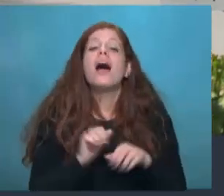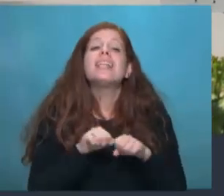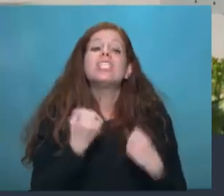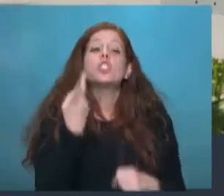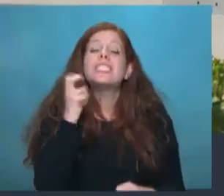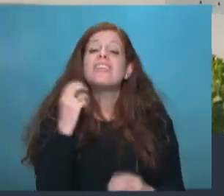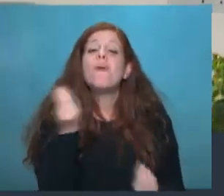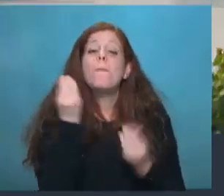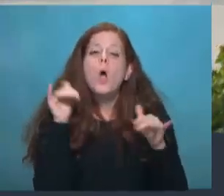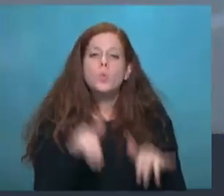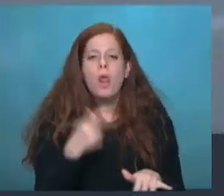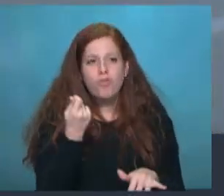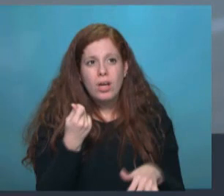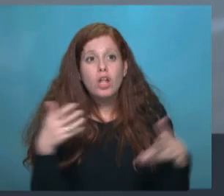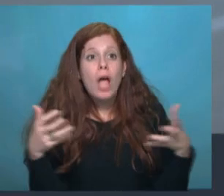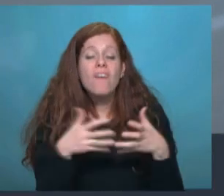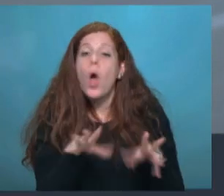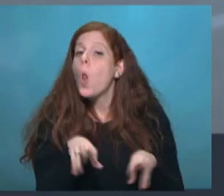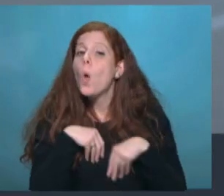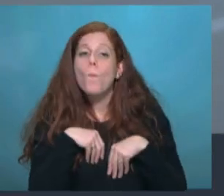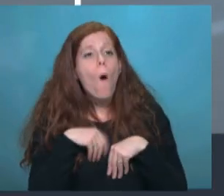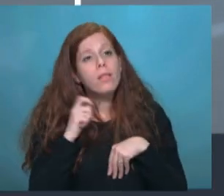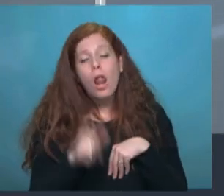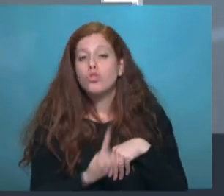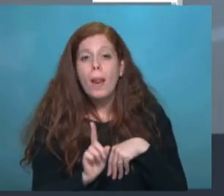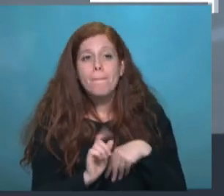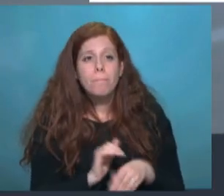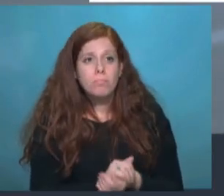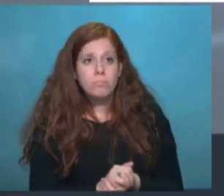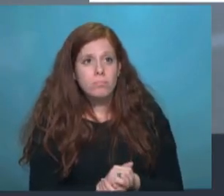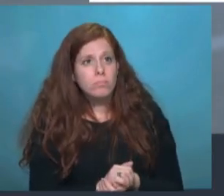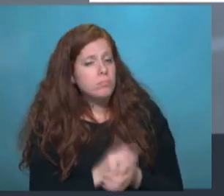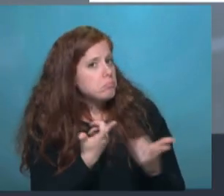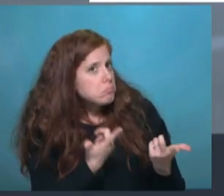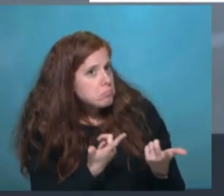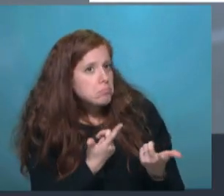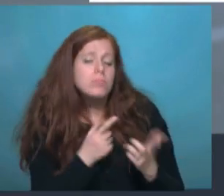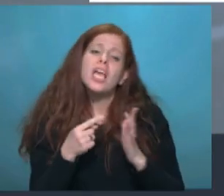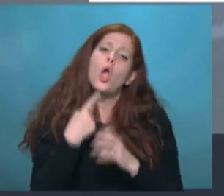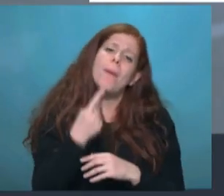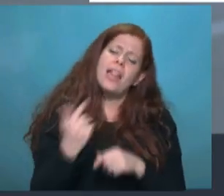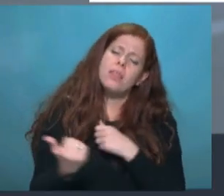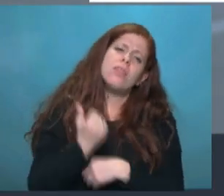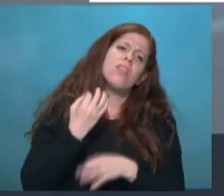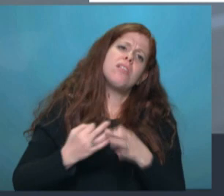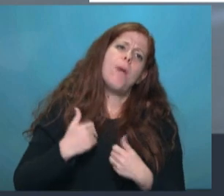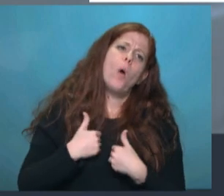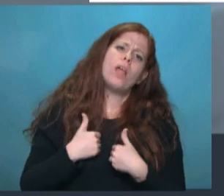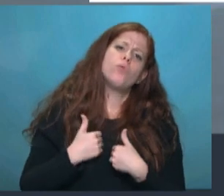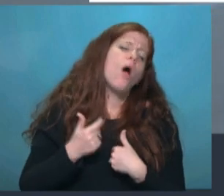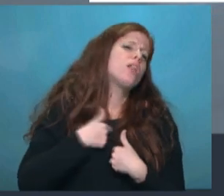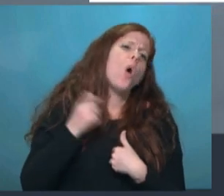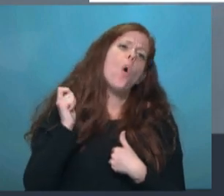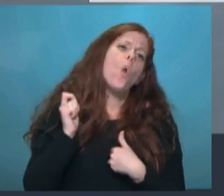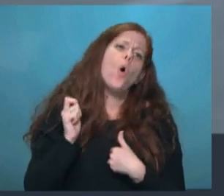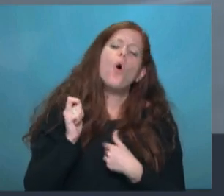שקל, שחברת מלגם לא מוכנה לשלם אותו. כי? היא טוענת, תתבע אותנו. היא טוענת, אנחנו לא